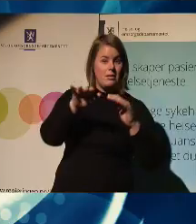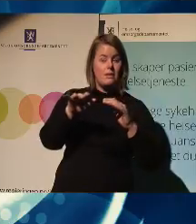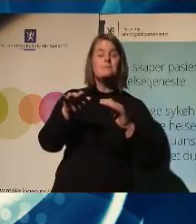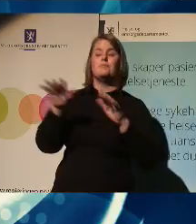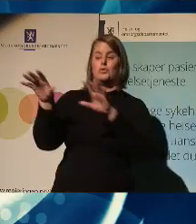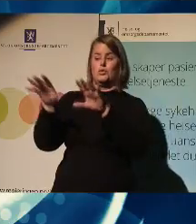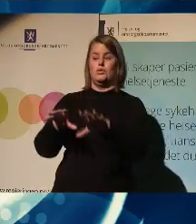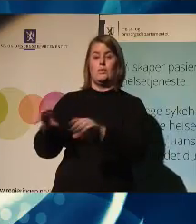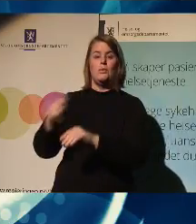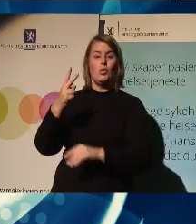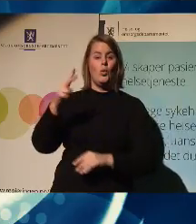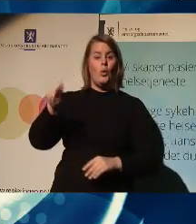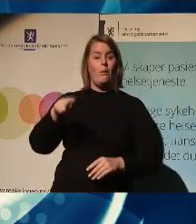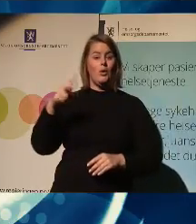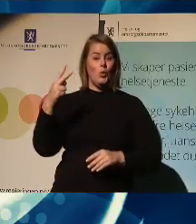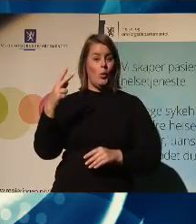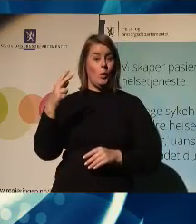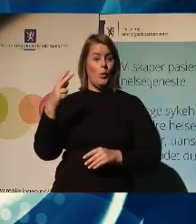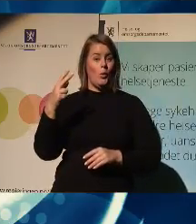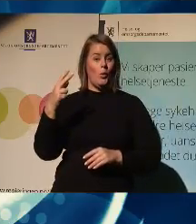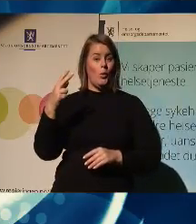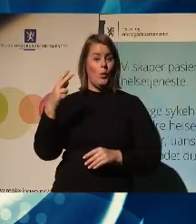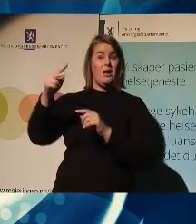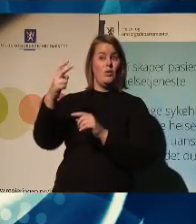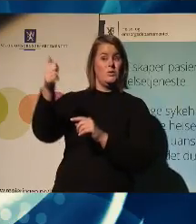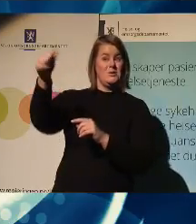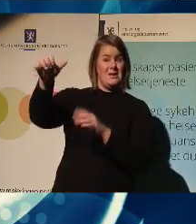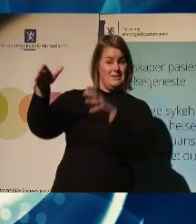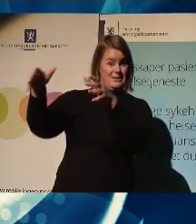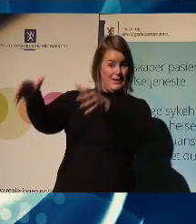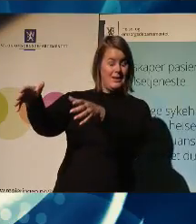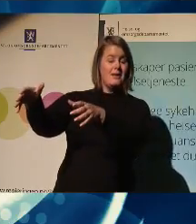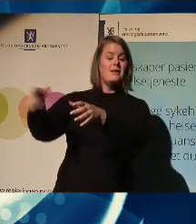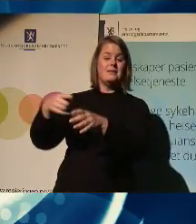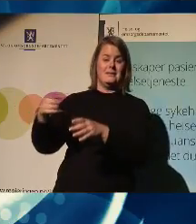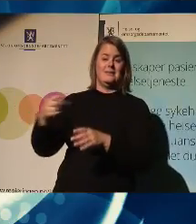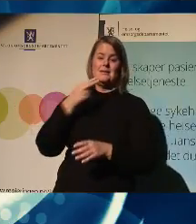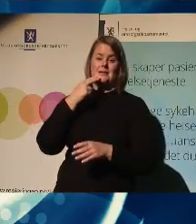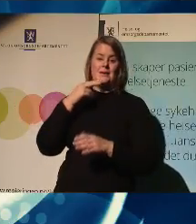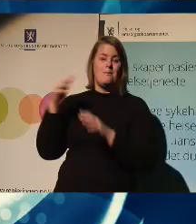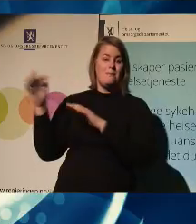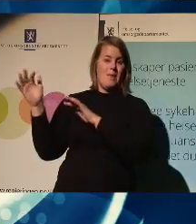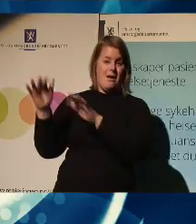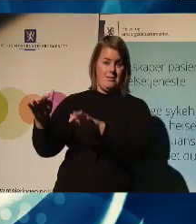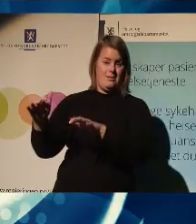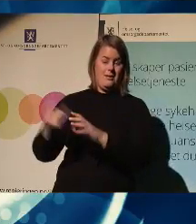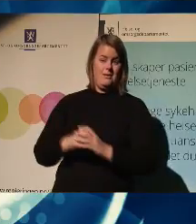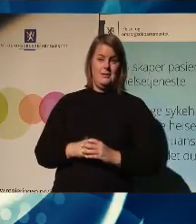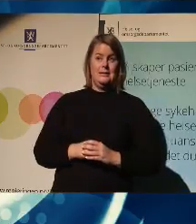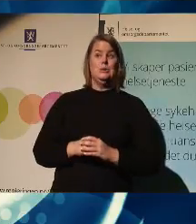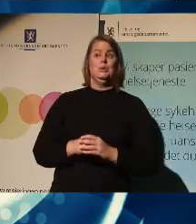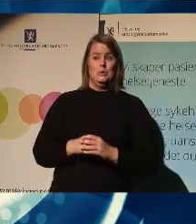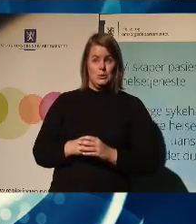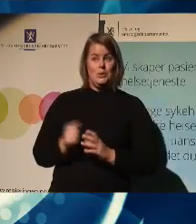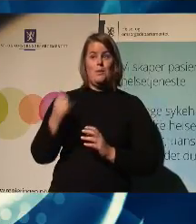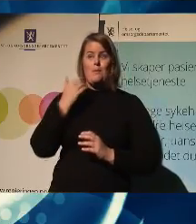millioner nordmenn som i 2060 er immigranter. Da får vi